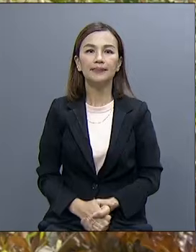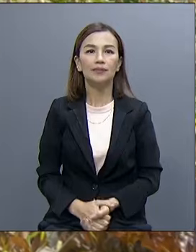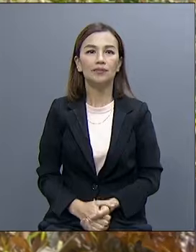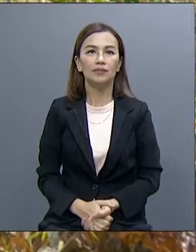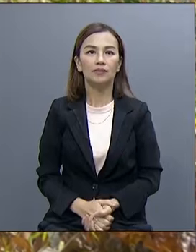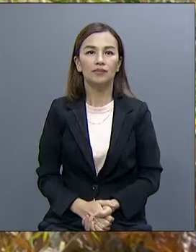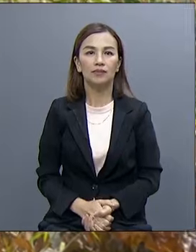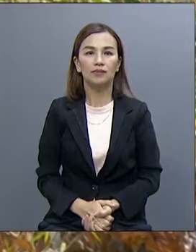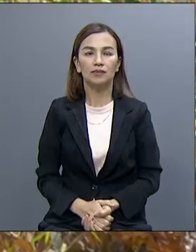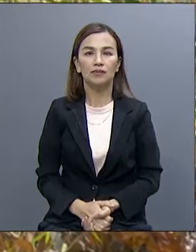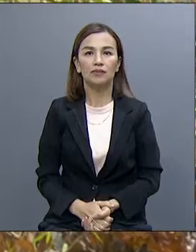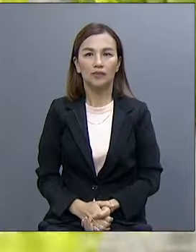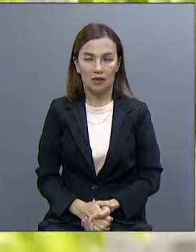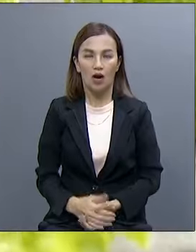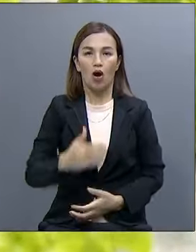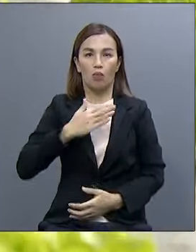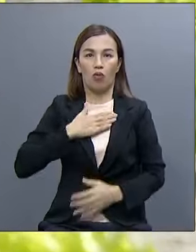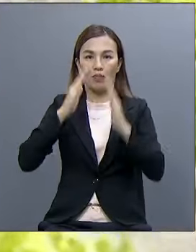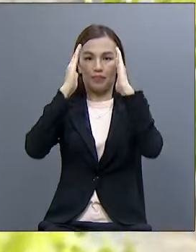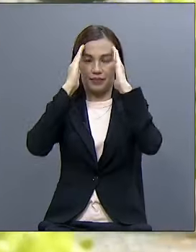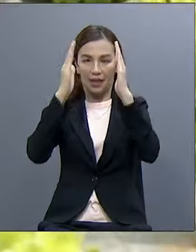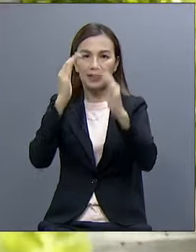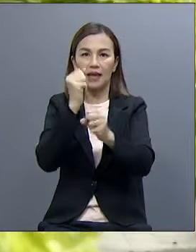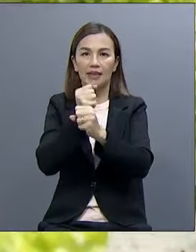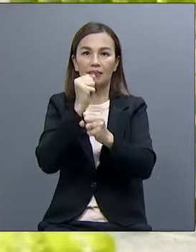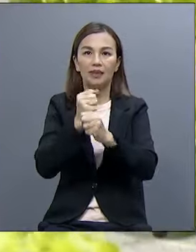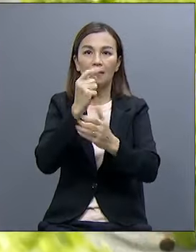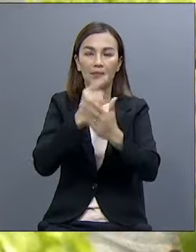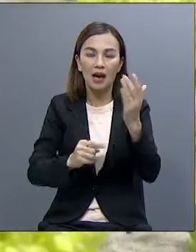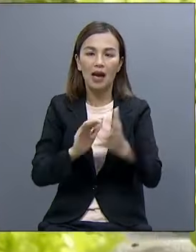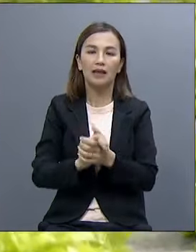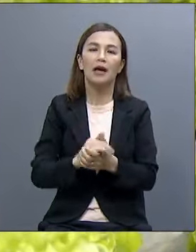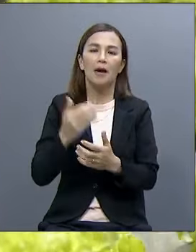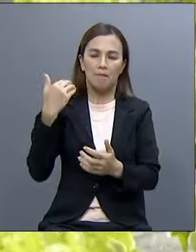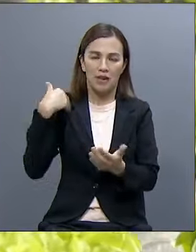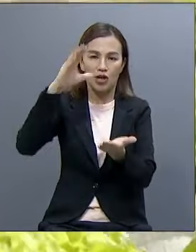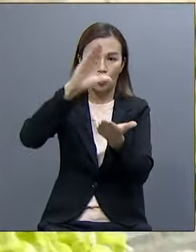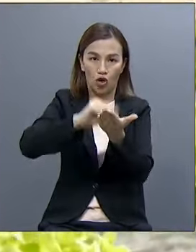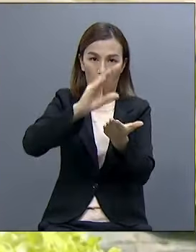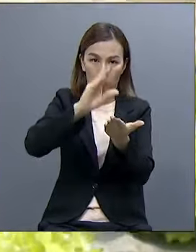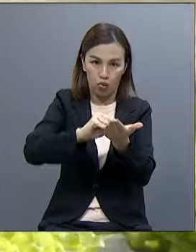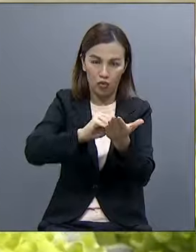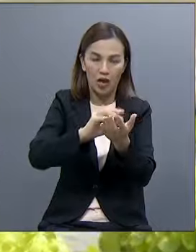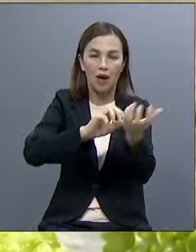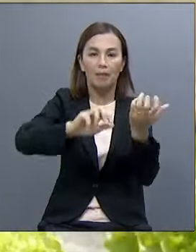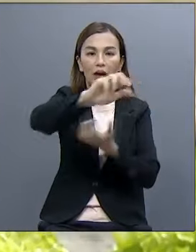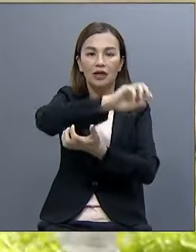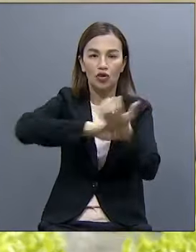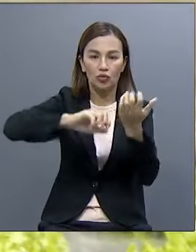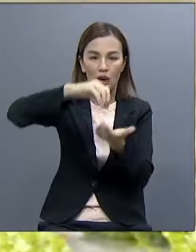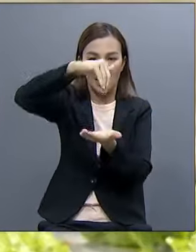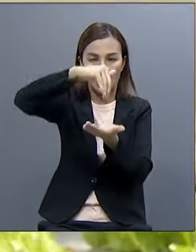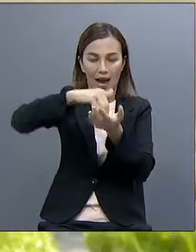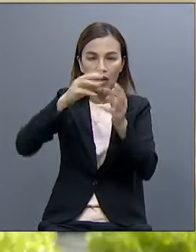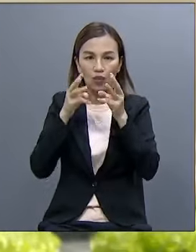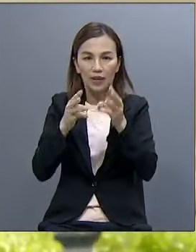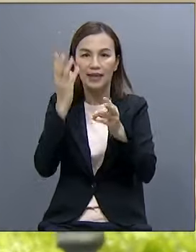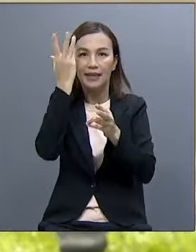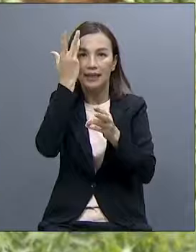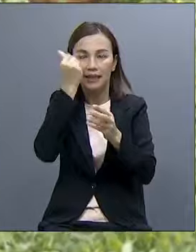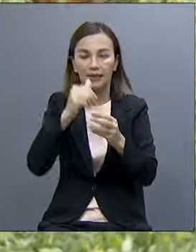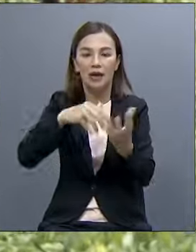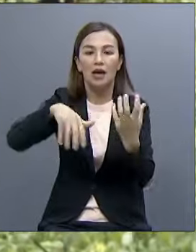ความภาคภูมิใจทำเกษตรของผมคือพอเราทำเกษตรบนพื้นฐานข้อมูลเรามีการทำเกษตรผสมผสานมีแนวคิดที่เป็นปรับสภาพแ